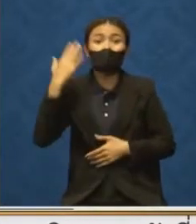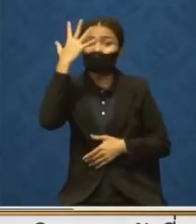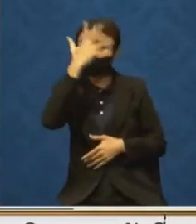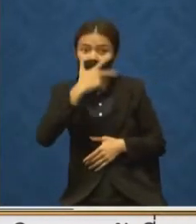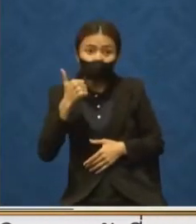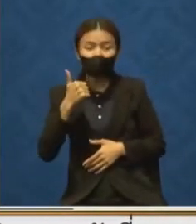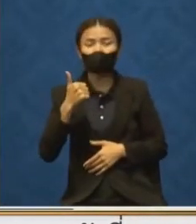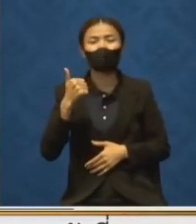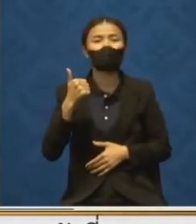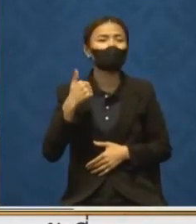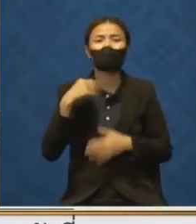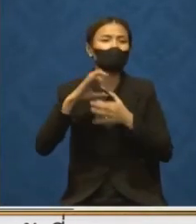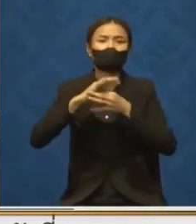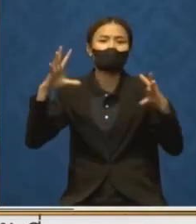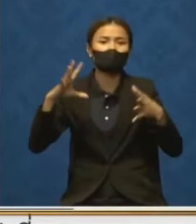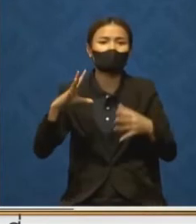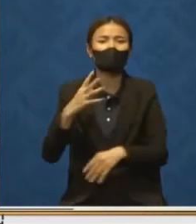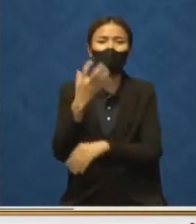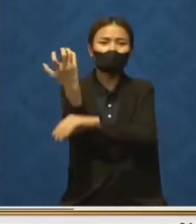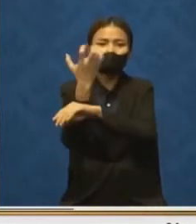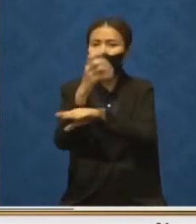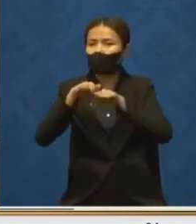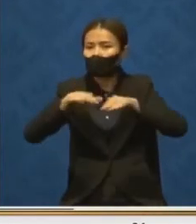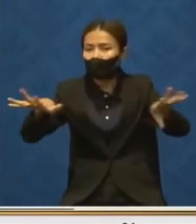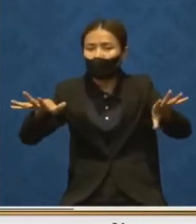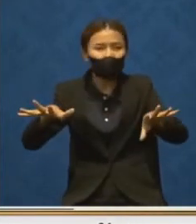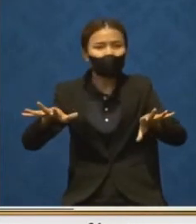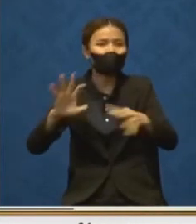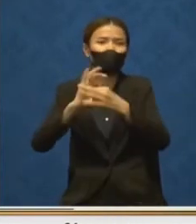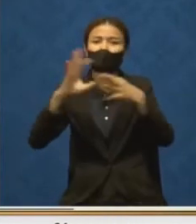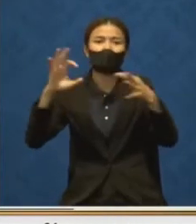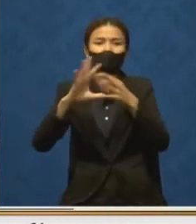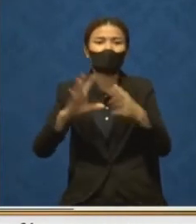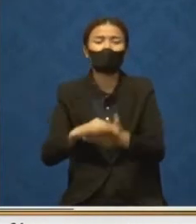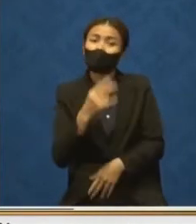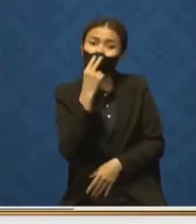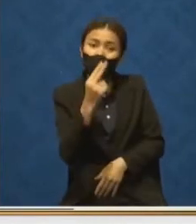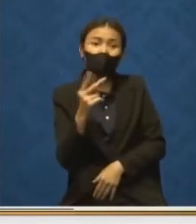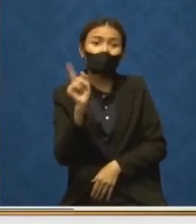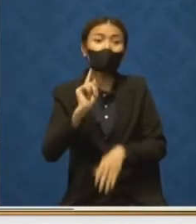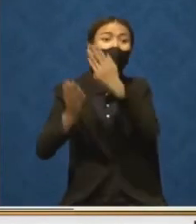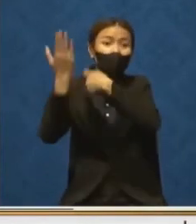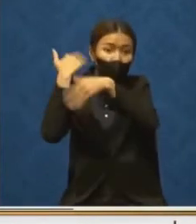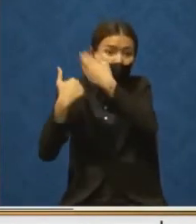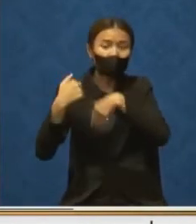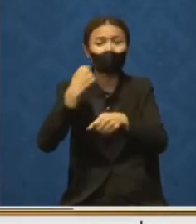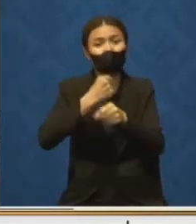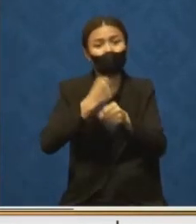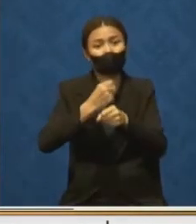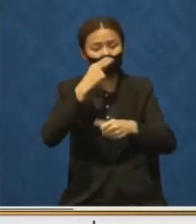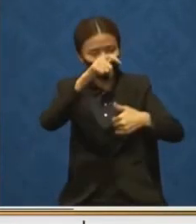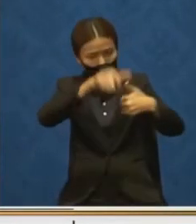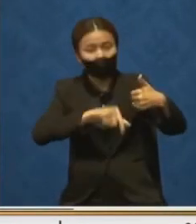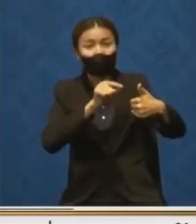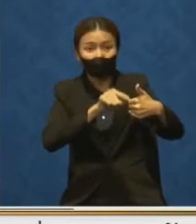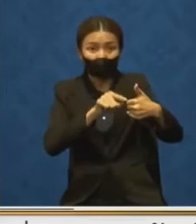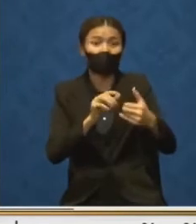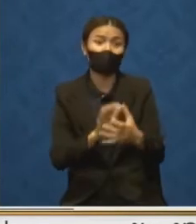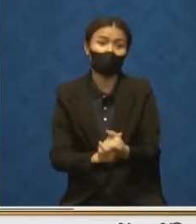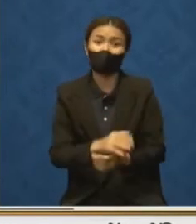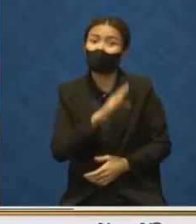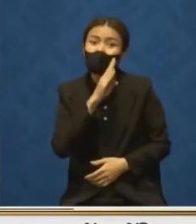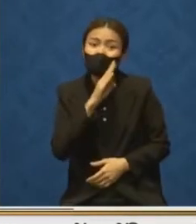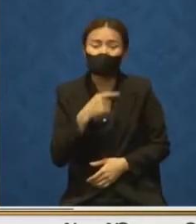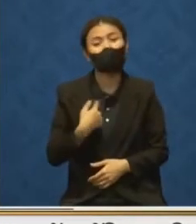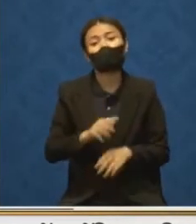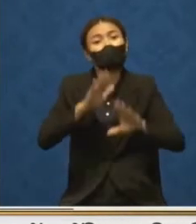ไม่ใช่ว่าออกสื่อกี่ครั้งนะครับพิสูจน์ที่ผลงานที่เป็นที่ประจักษ์ถ้าเราปล่อยให้มีการ